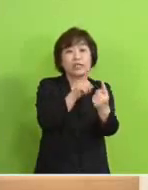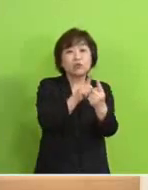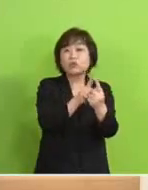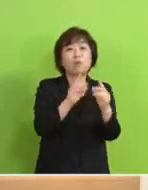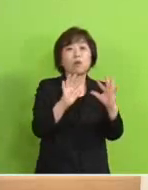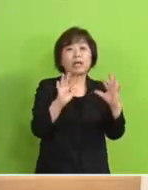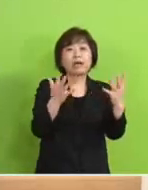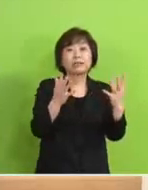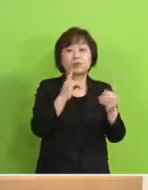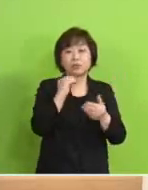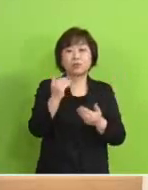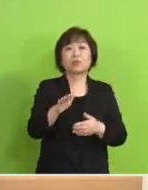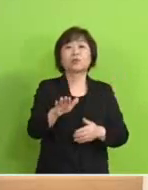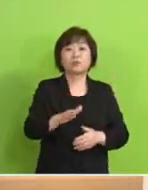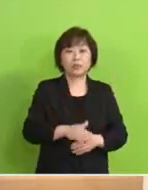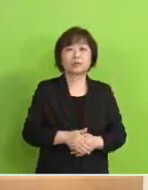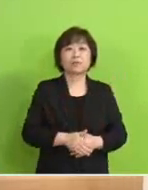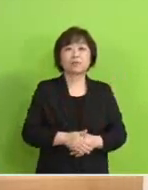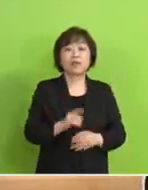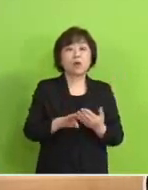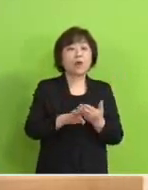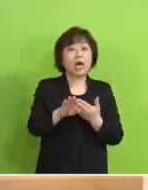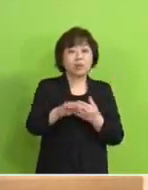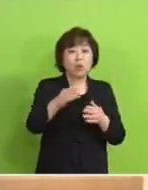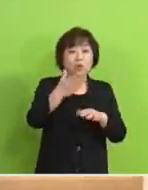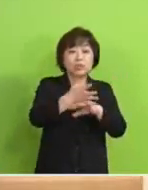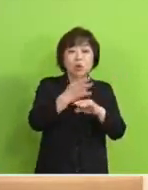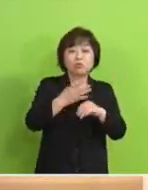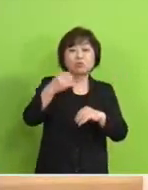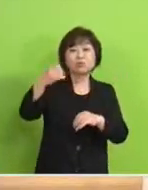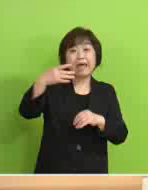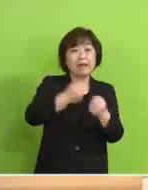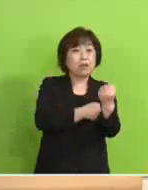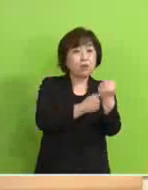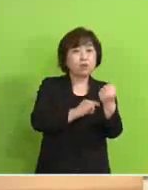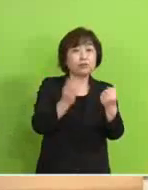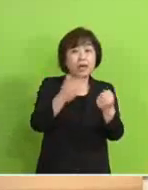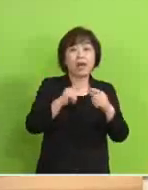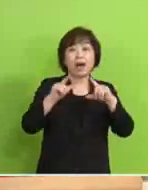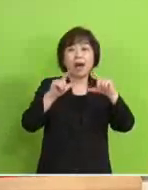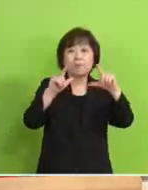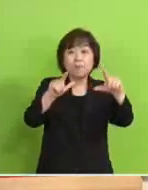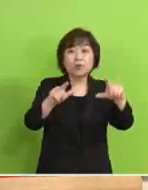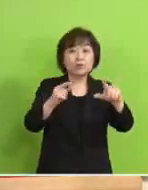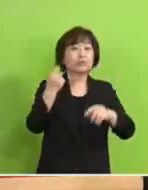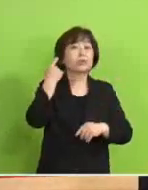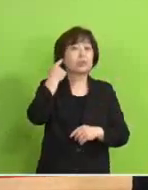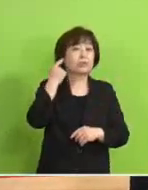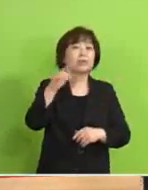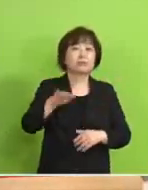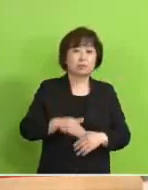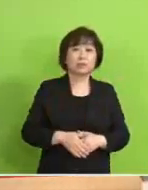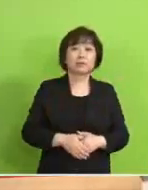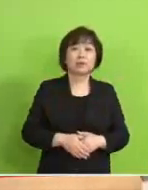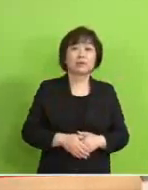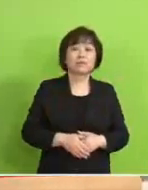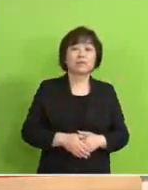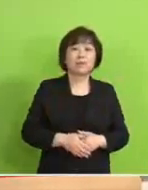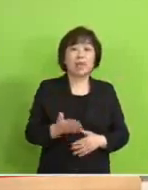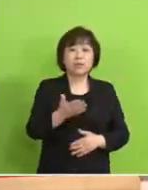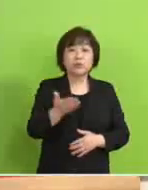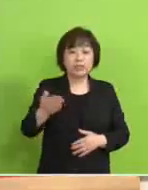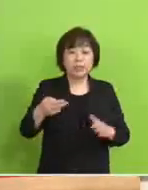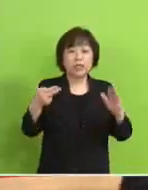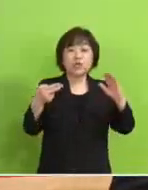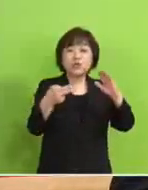ないということでございました。この後四国電力の方から発表をすると聞いております。